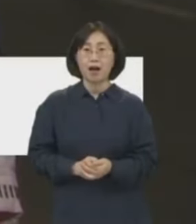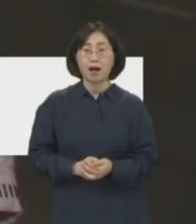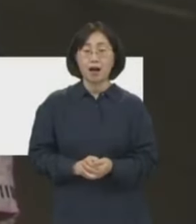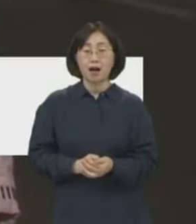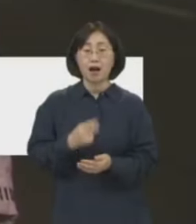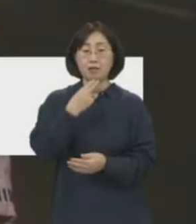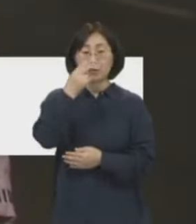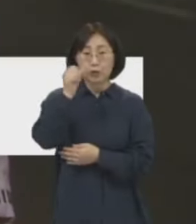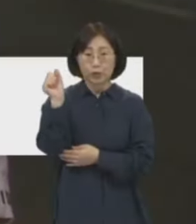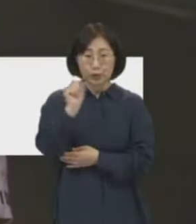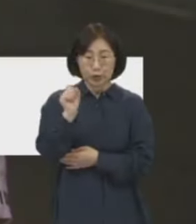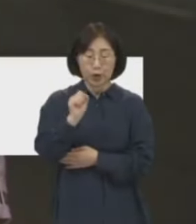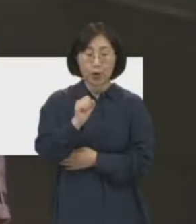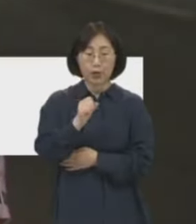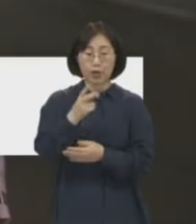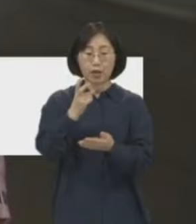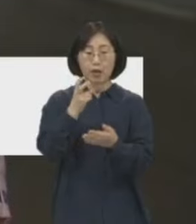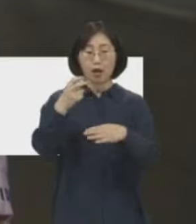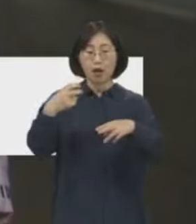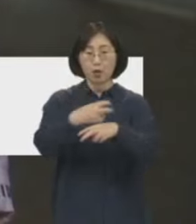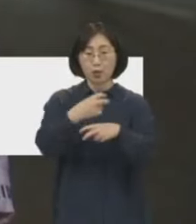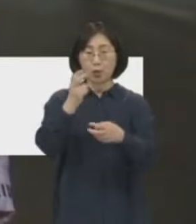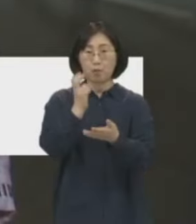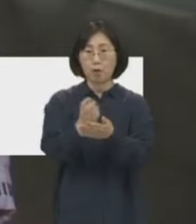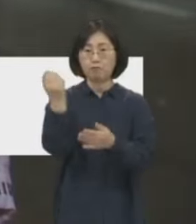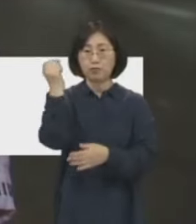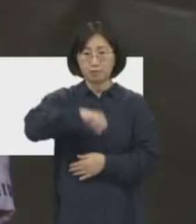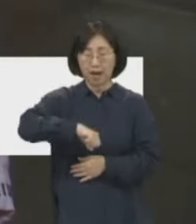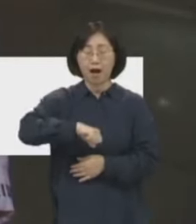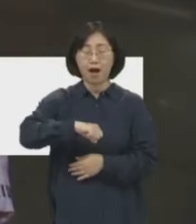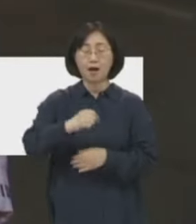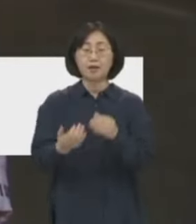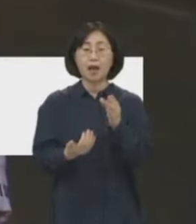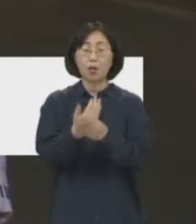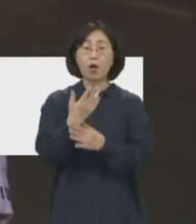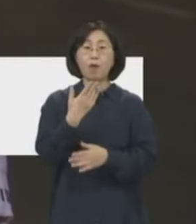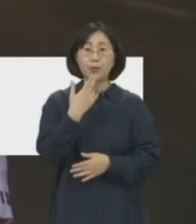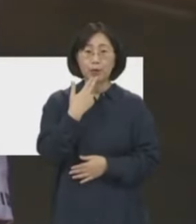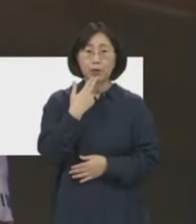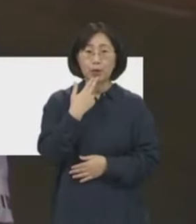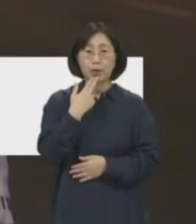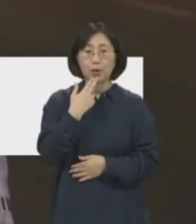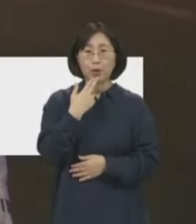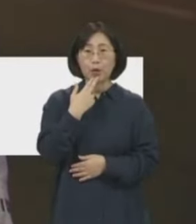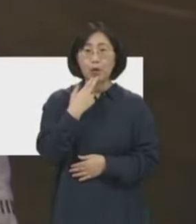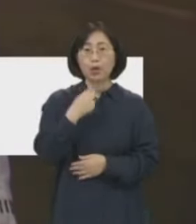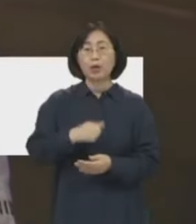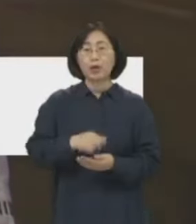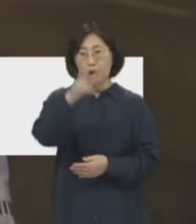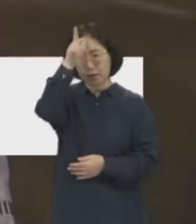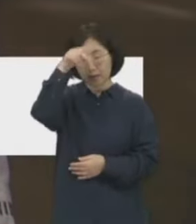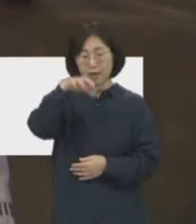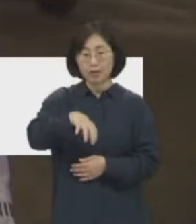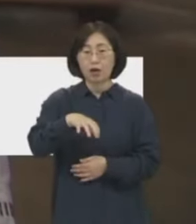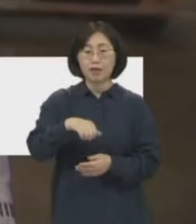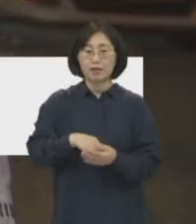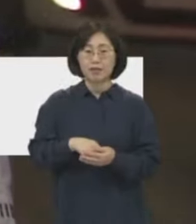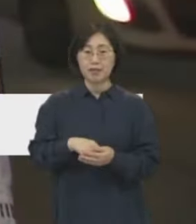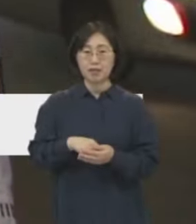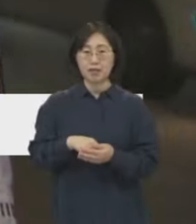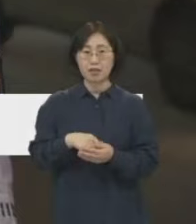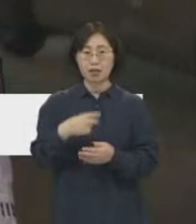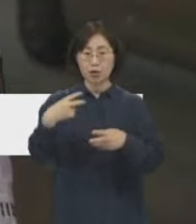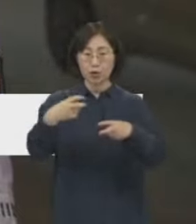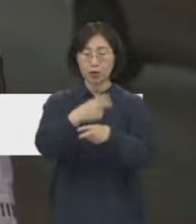음주운전을 비롯한 교통법규 위반 행위로 인한 사고가 발생하지 않도록 천안서북경찰서에서는 음주운전 행위 등